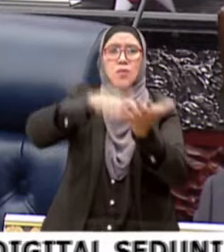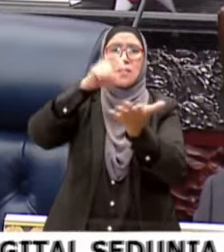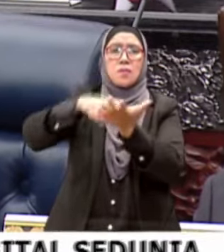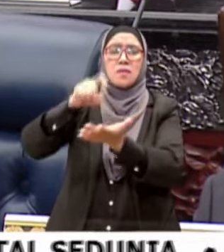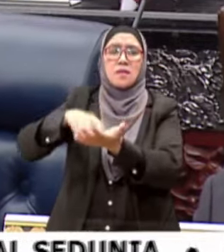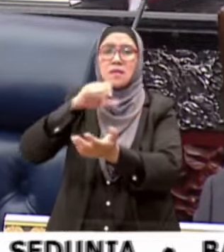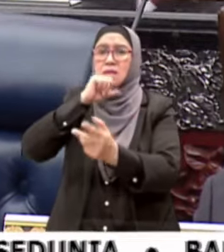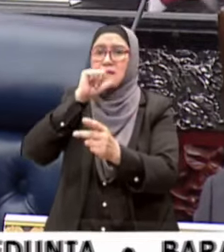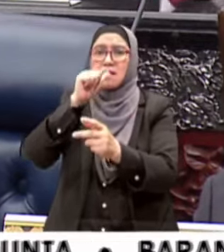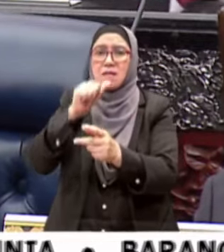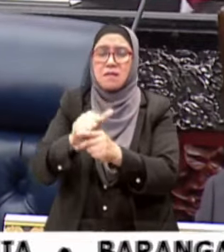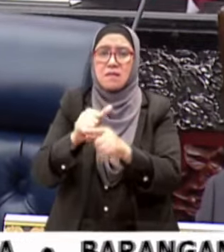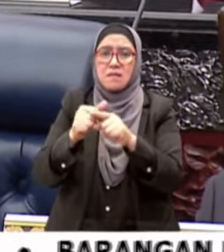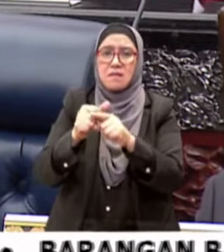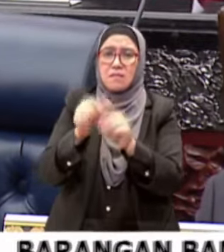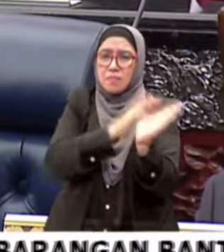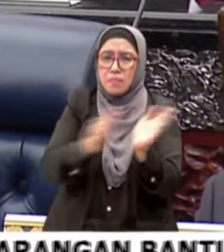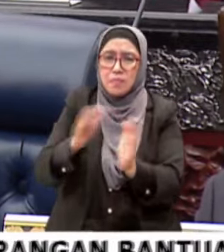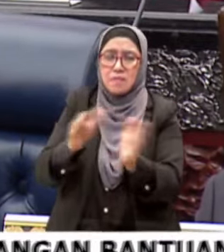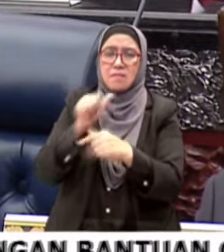dapat itu juga Adakah